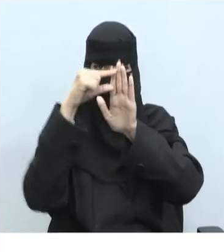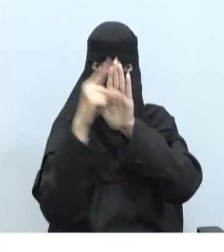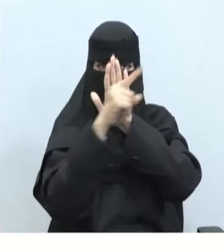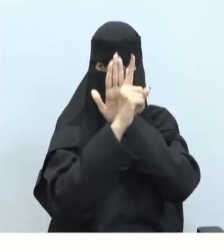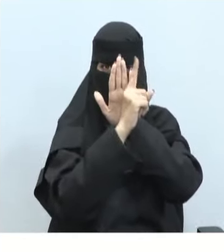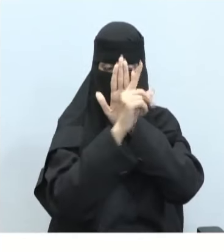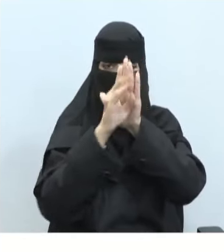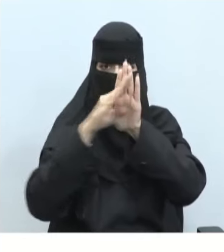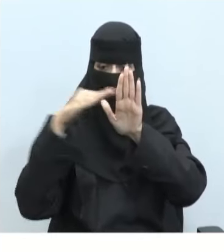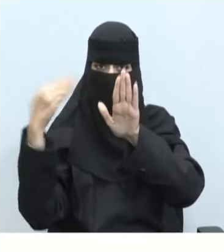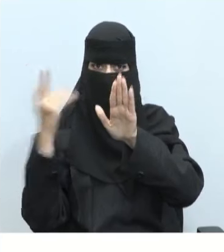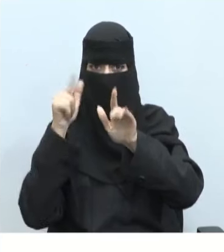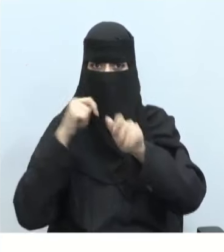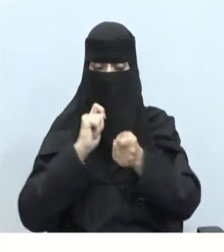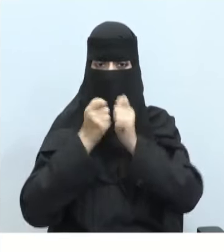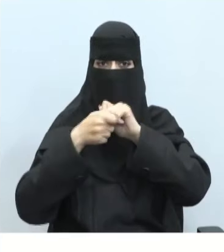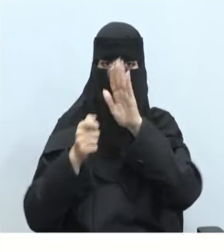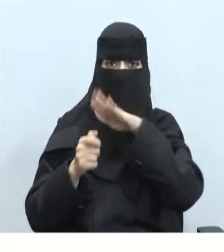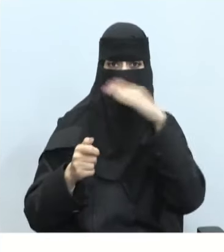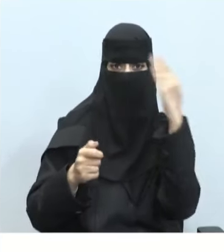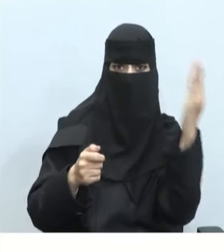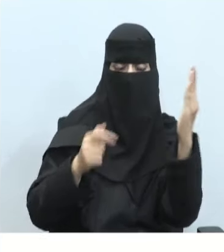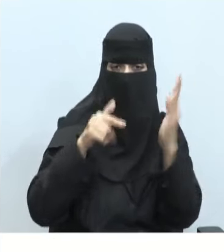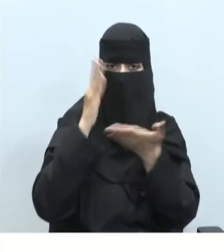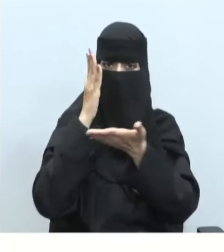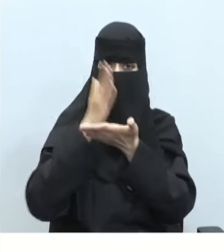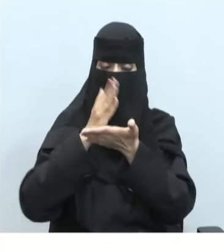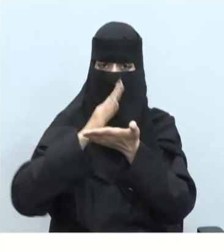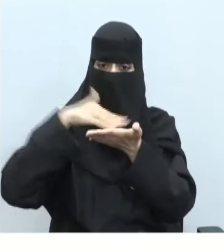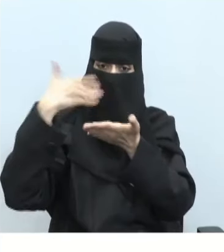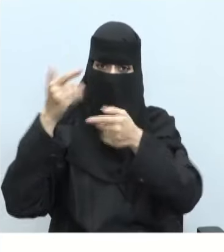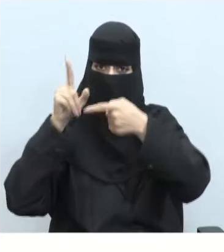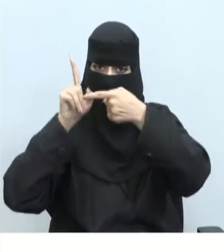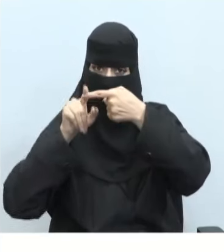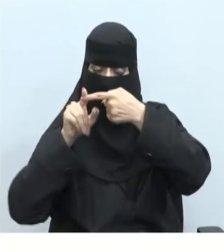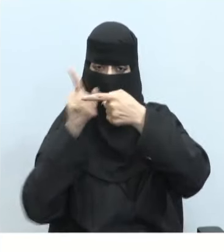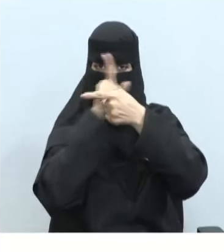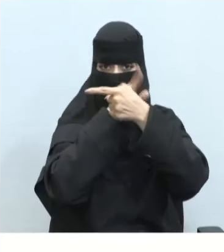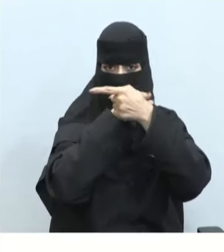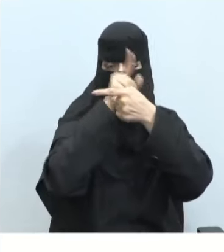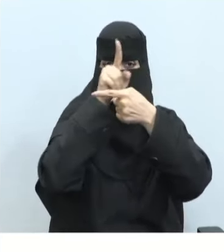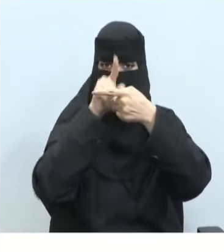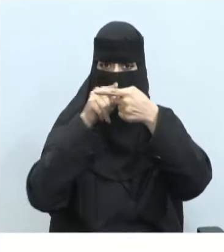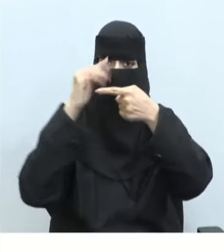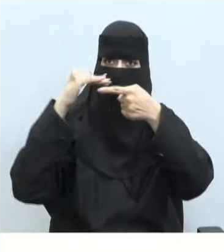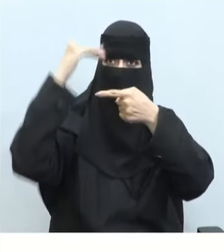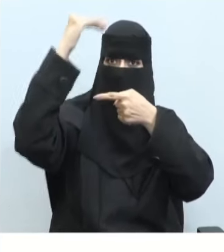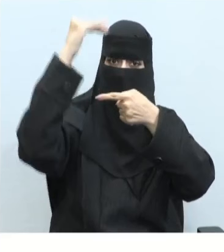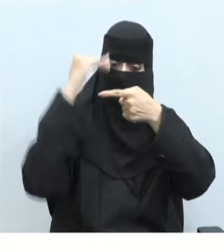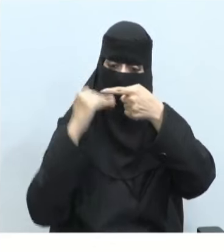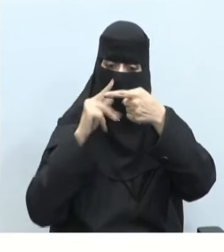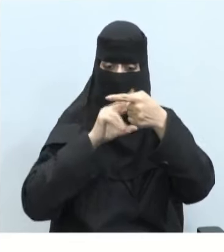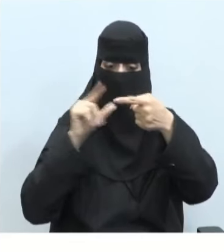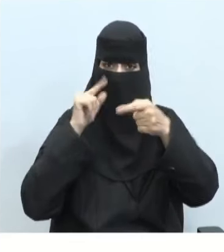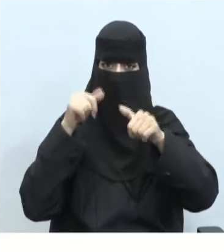اتجاه المحاذاه الى اليسار او الى الوسط او الاعلى او الاسفل كما تشاهد في الصور